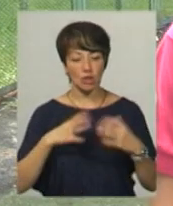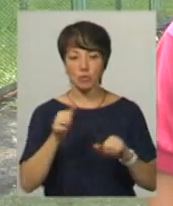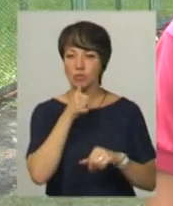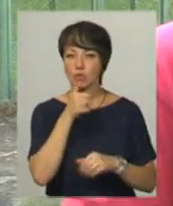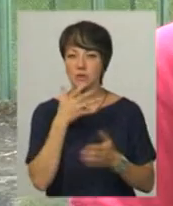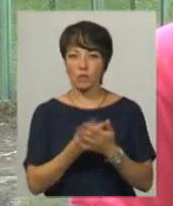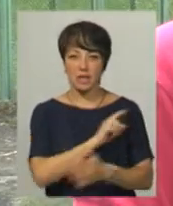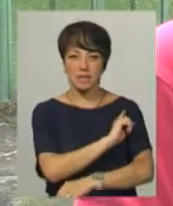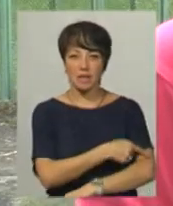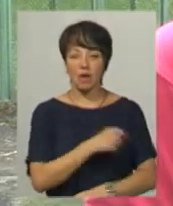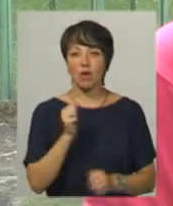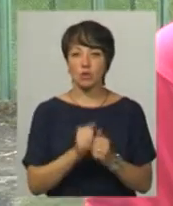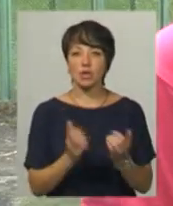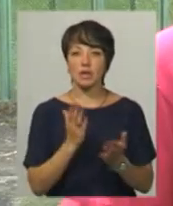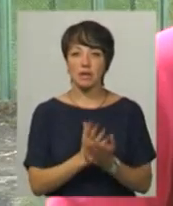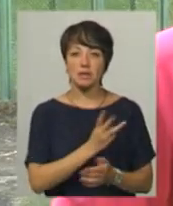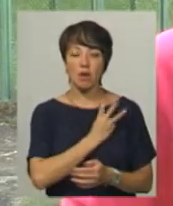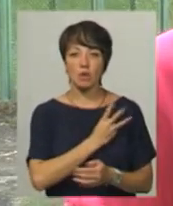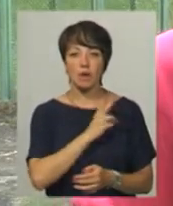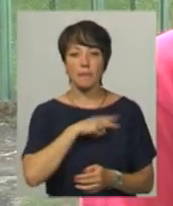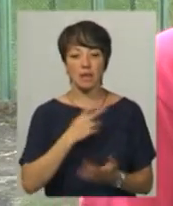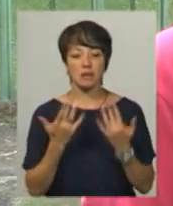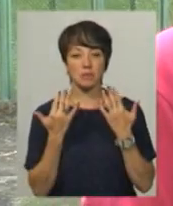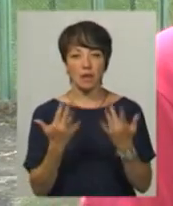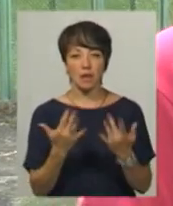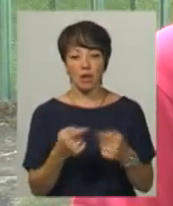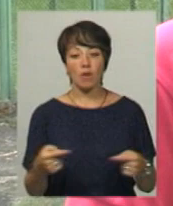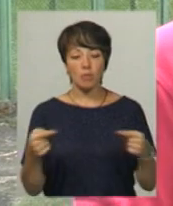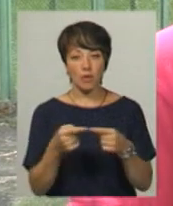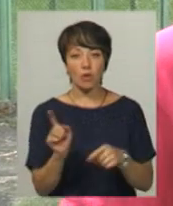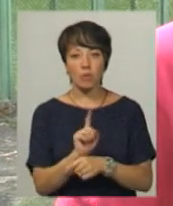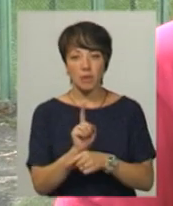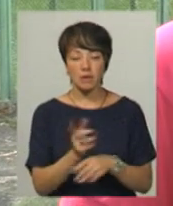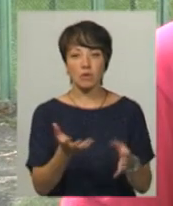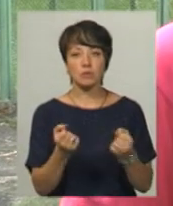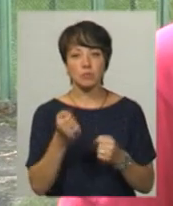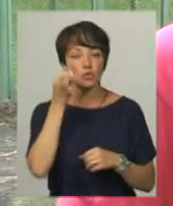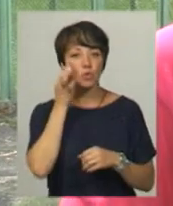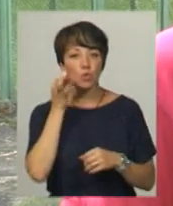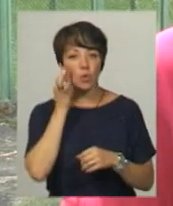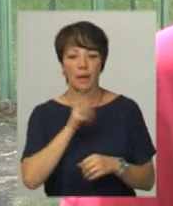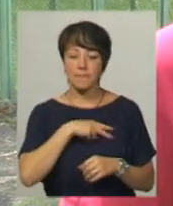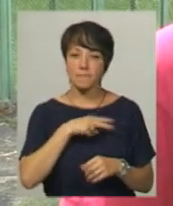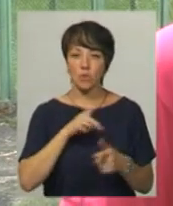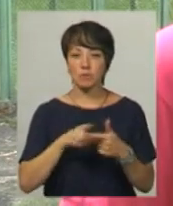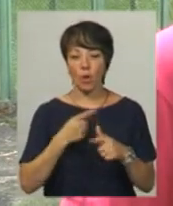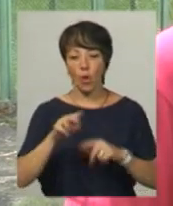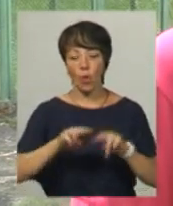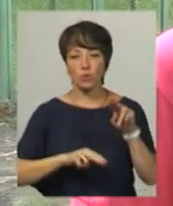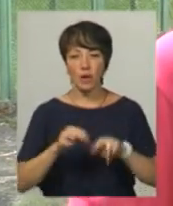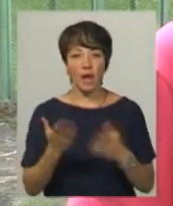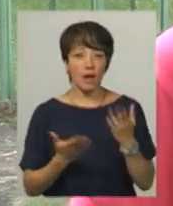спробувати свої сили. Для кожної дитинки є заохочений приз. Якщо набрали відповідний норматив, то отримує солодкий якийсь бонус чи конструктор. Так само,